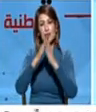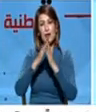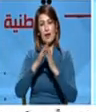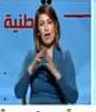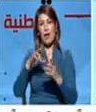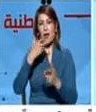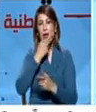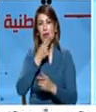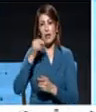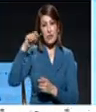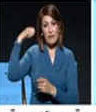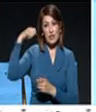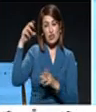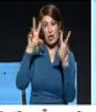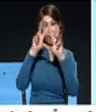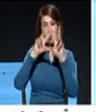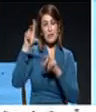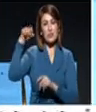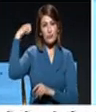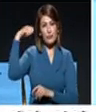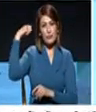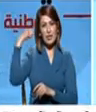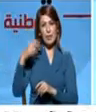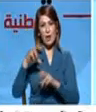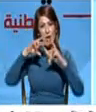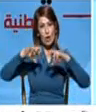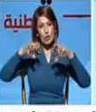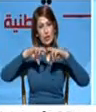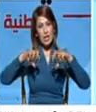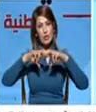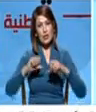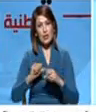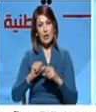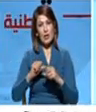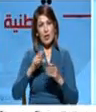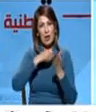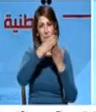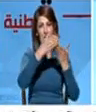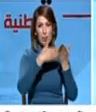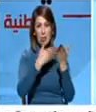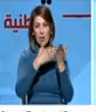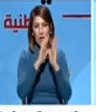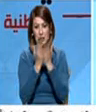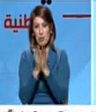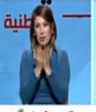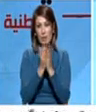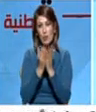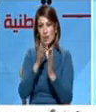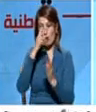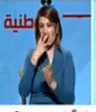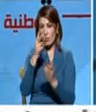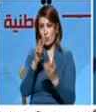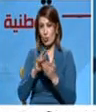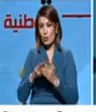يوم يدخل والحاجه اقرار هذا موجود لكن الحقيقه